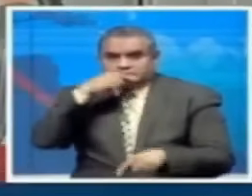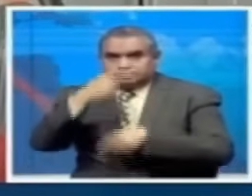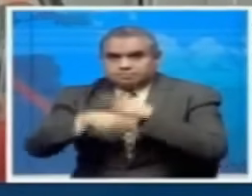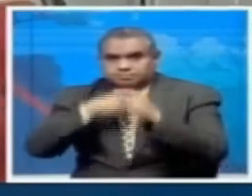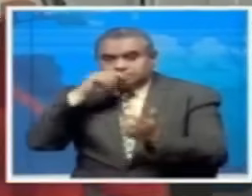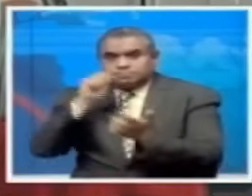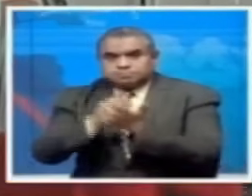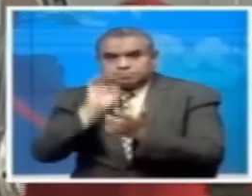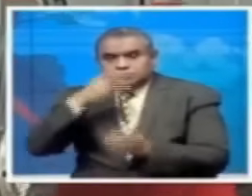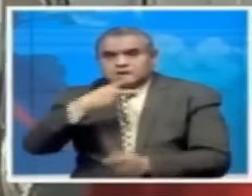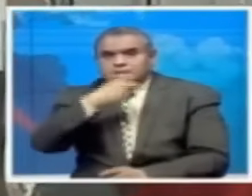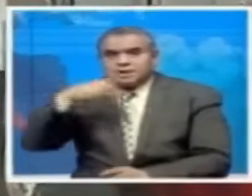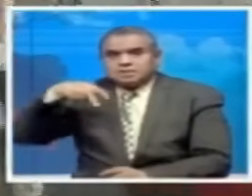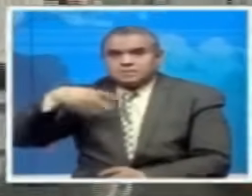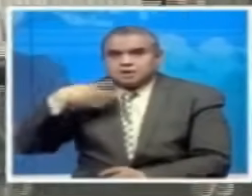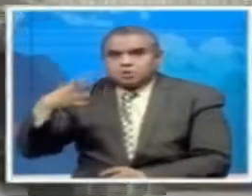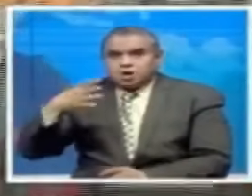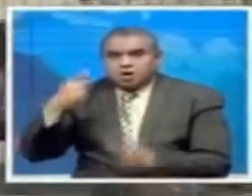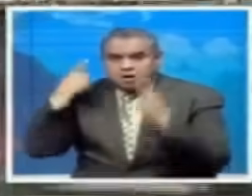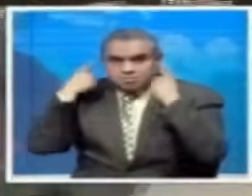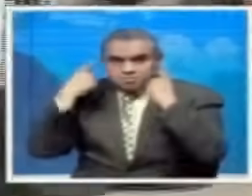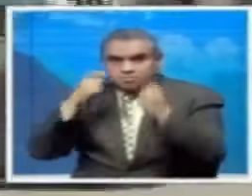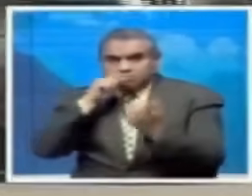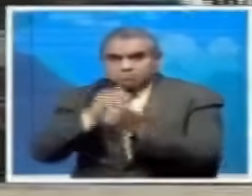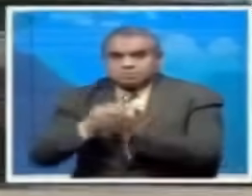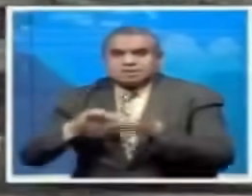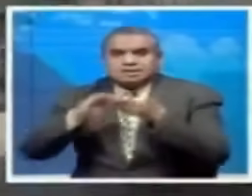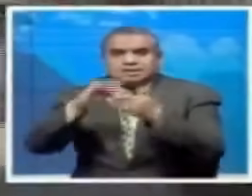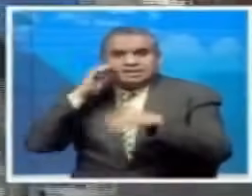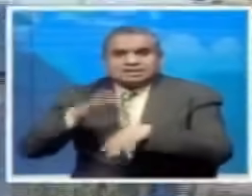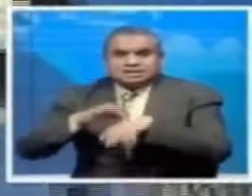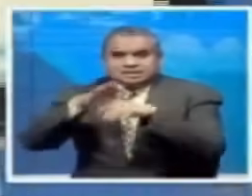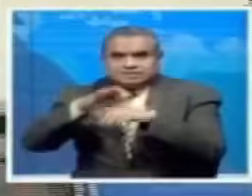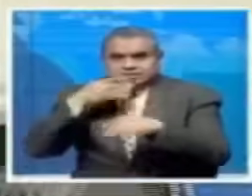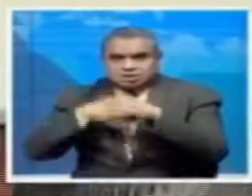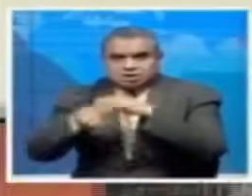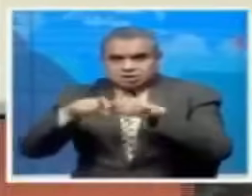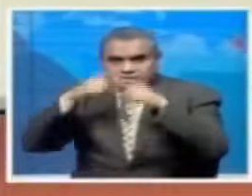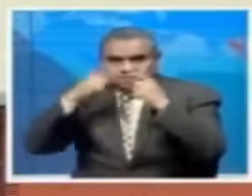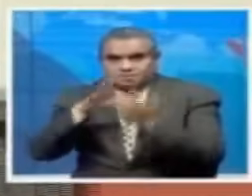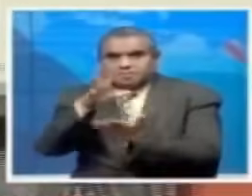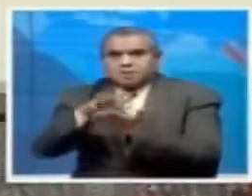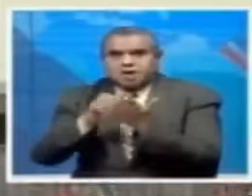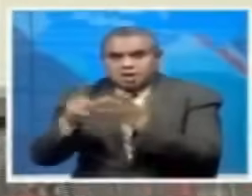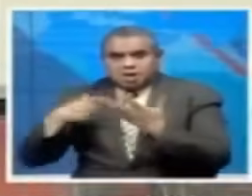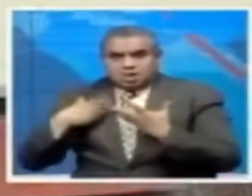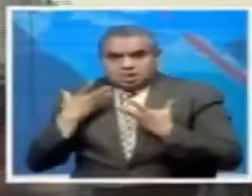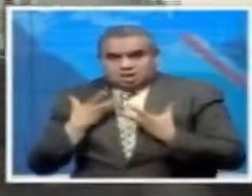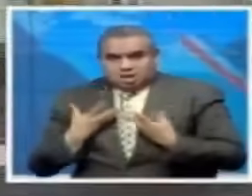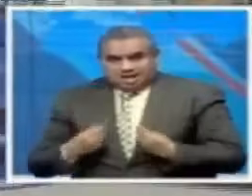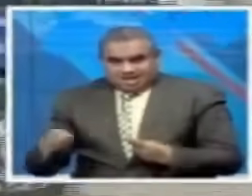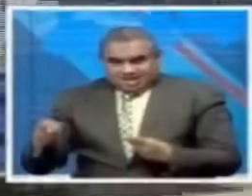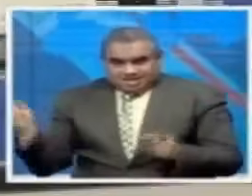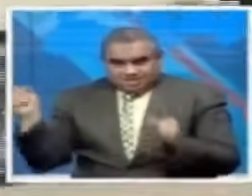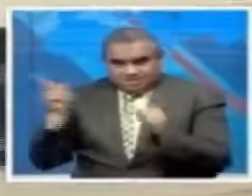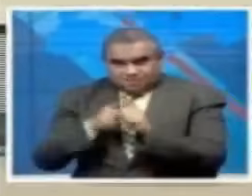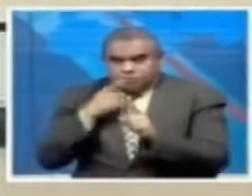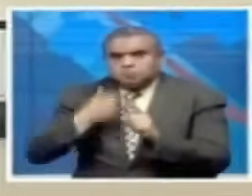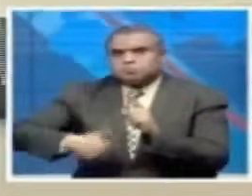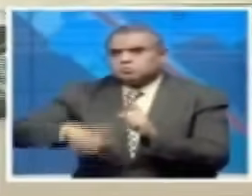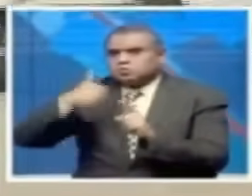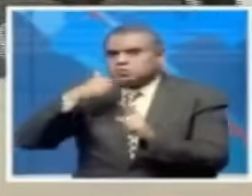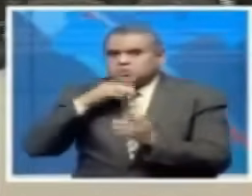أصل 248 شاحنة مساعدات إنسانية وصلت إلى القطاع منذ دخول الهدنة حيز